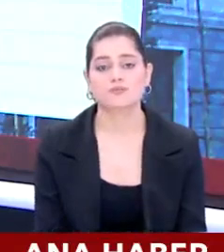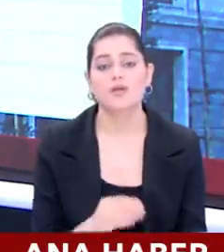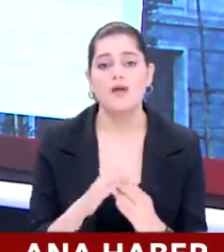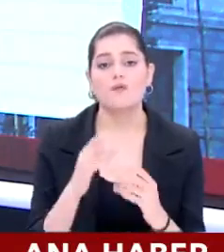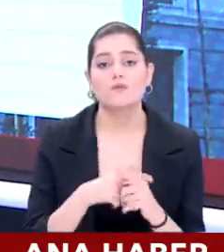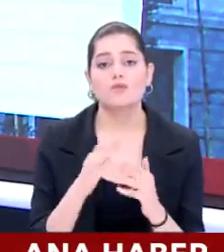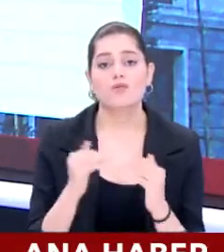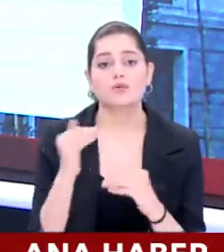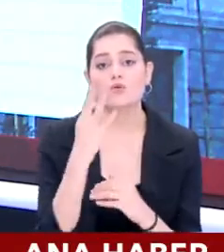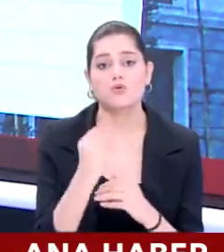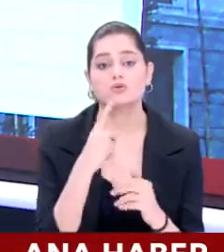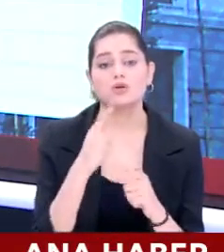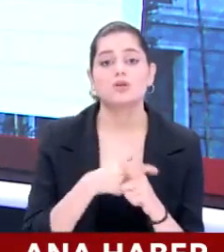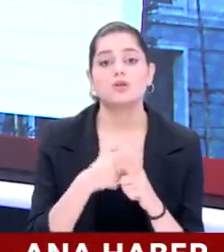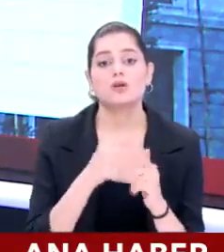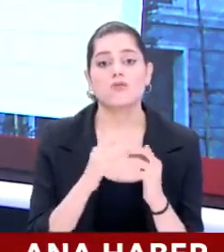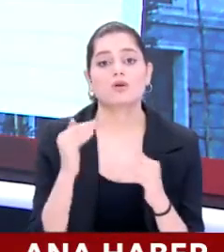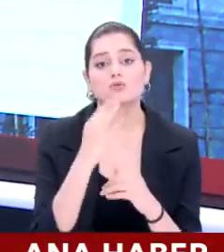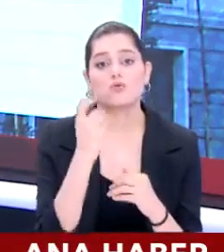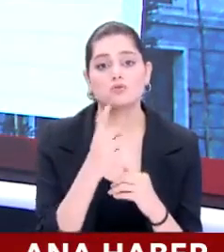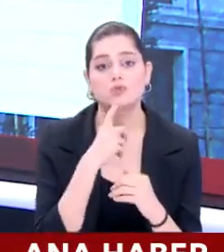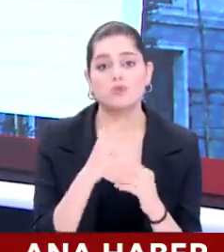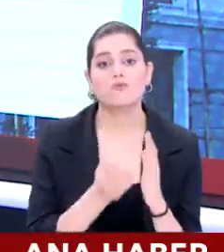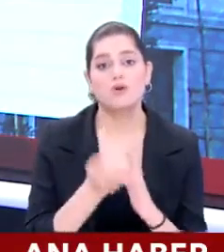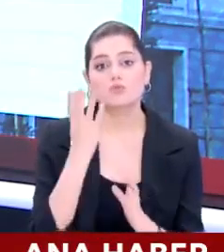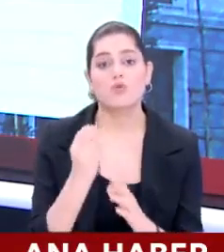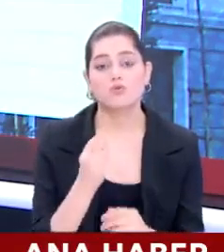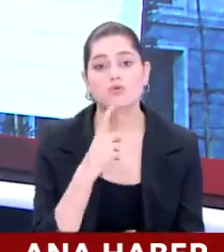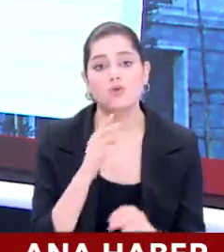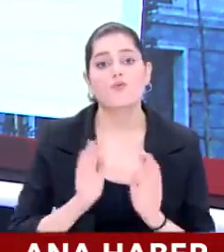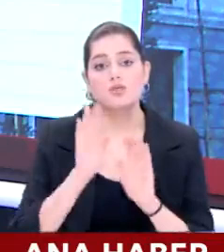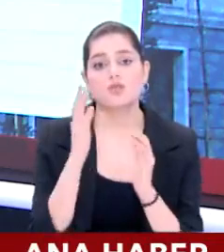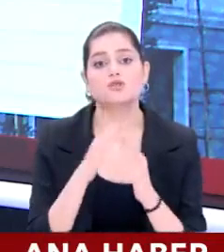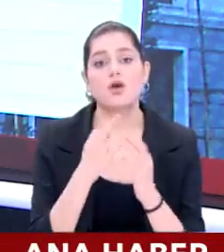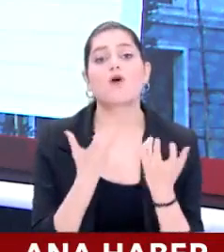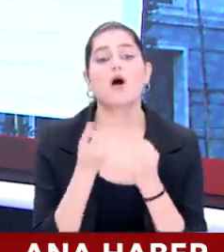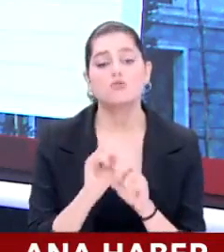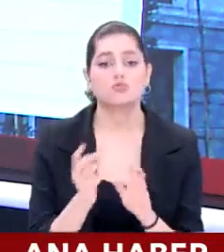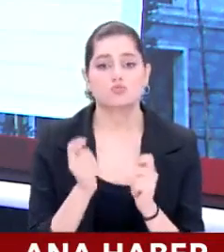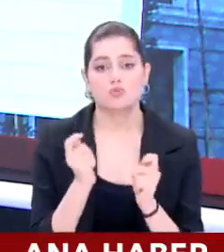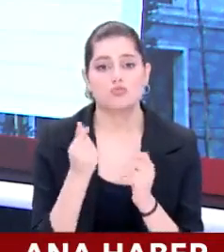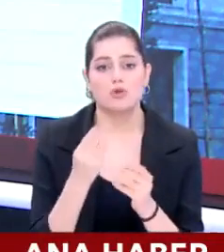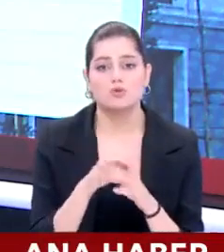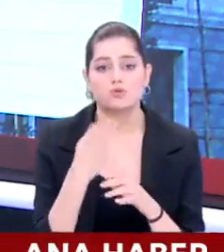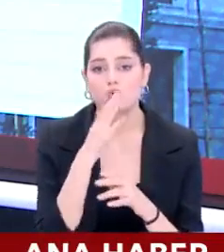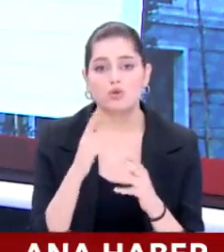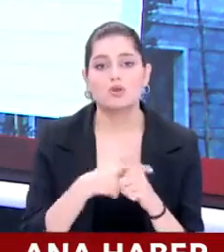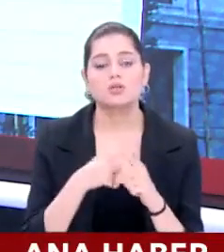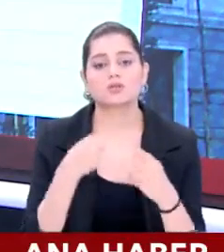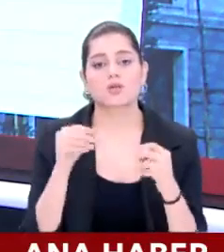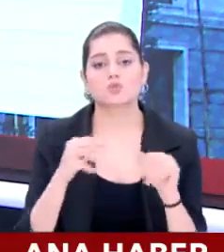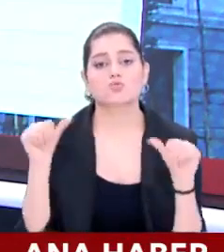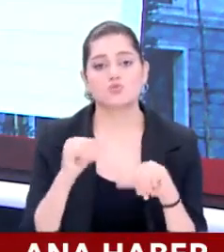yükseldi bir anda kiralar yükseldi bir anda e yükseliyor vatandaş çok pahalı olan evleri alamıyor alamayacak konutta satış